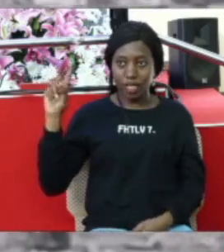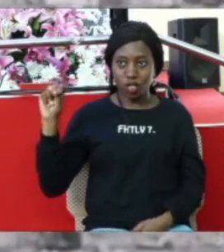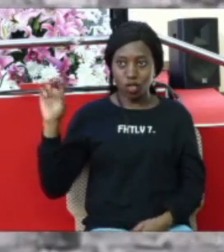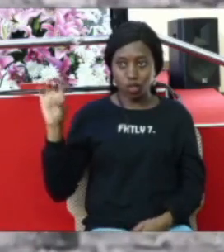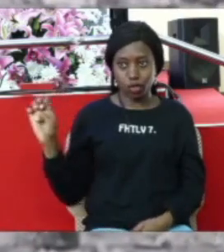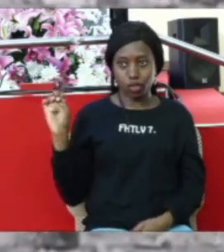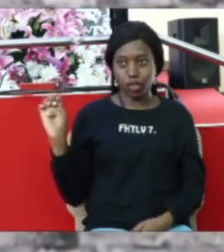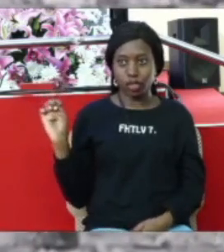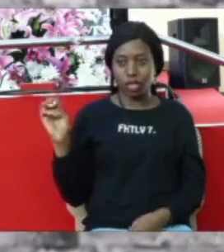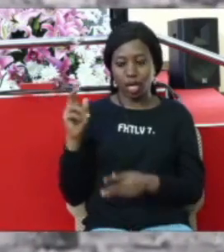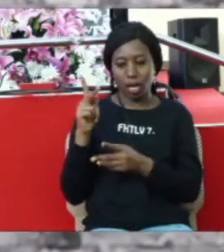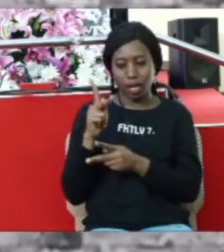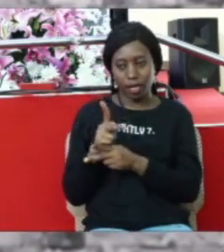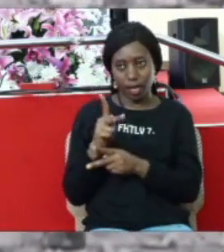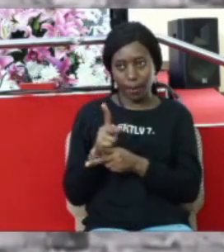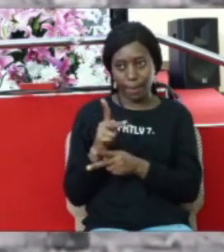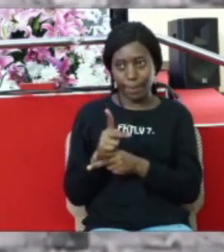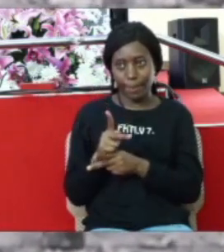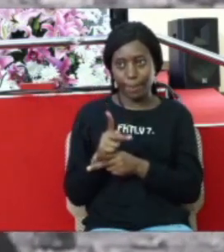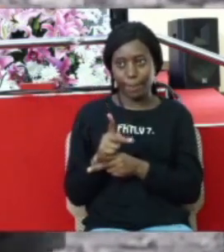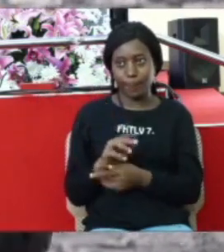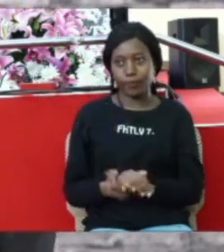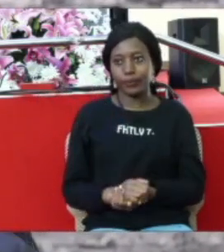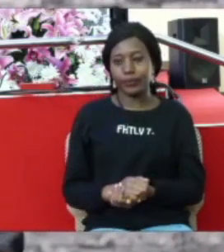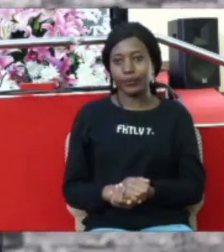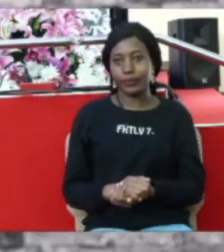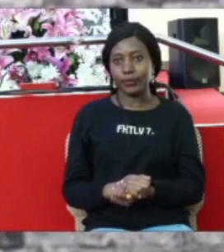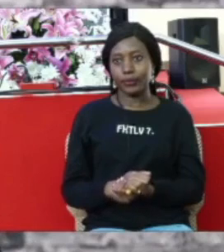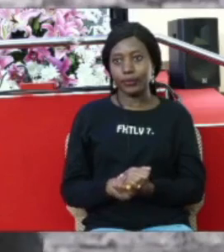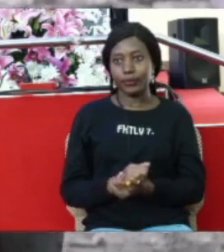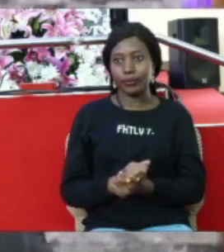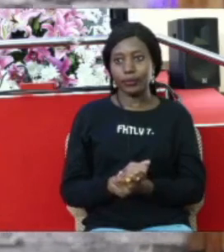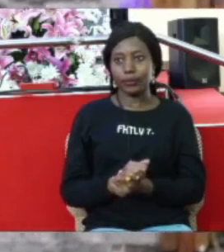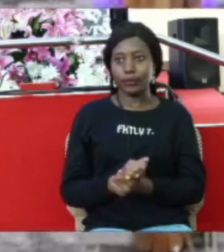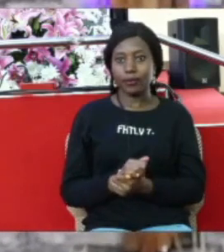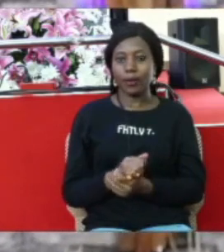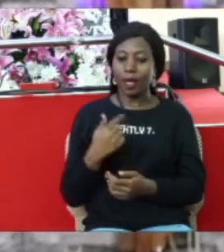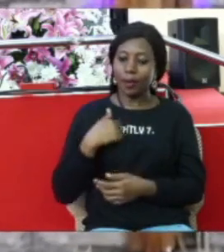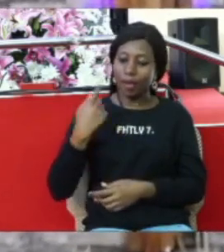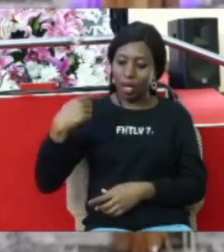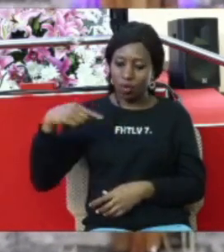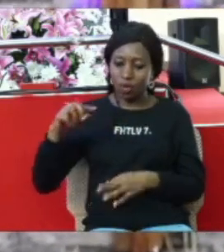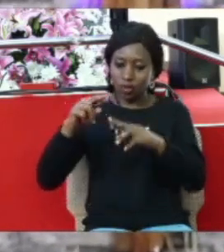wazungu. Kwa hivyo ni rumu yangu peke yangu. Na hiyo ni 70 something. Kwa hivyo marumu nimeanza kuirara kitambo.